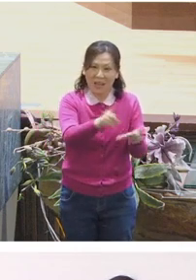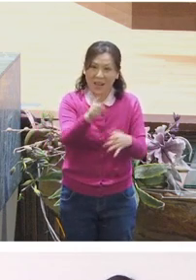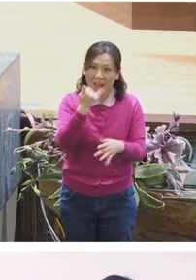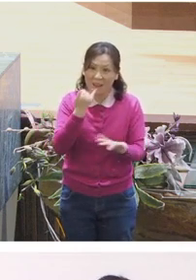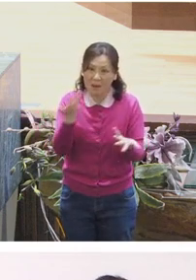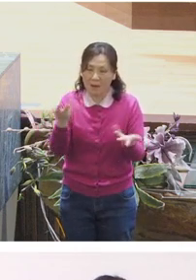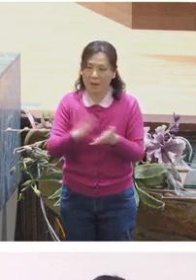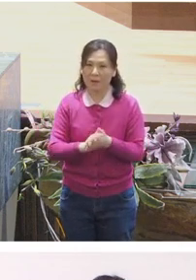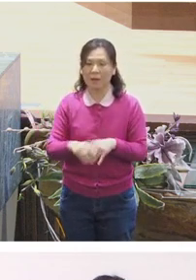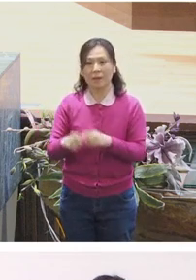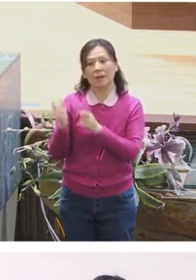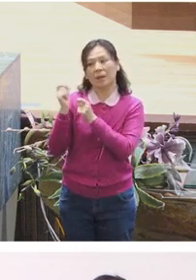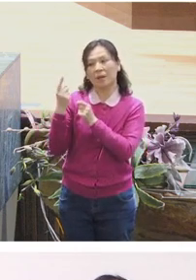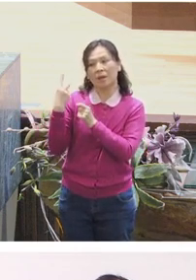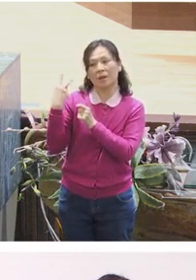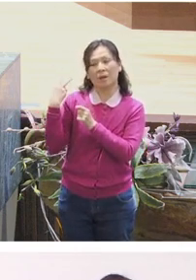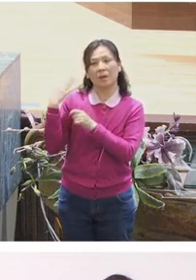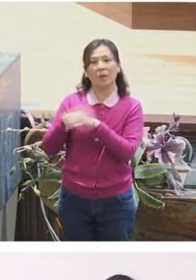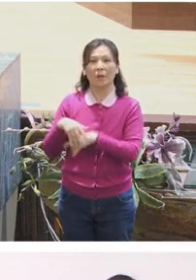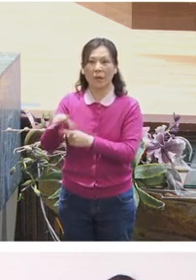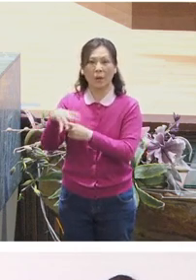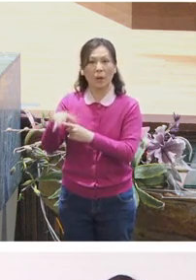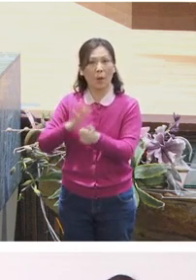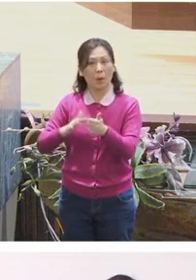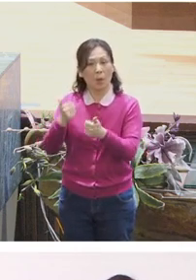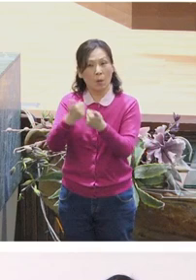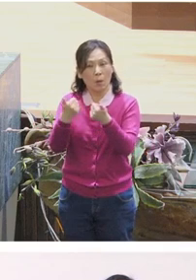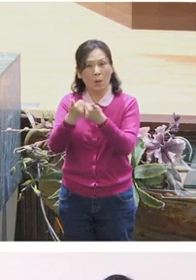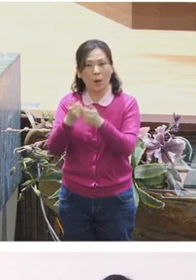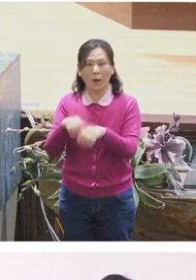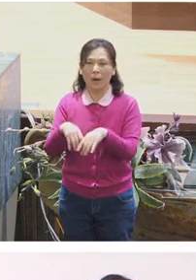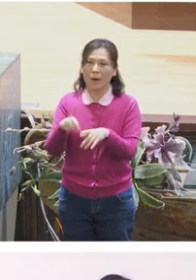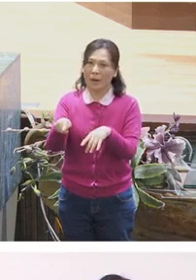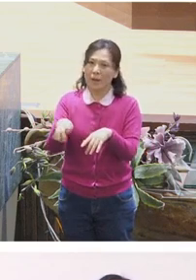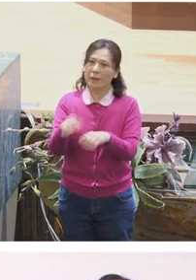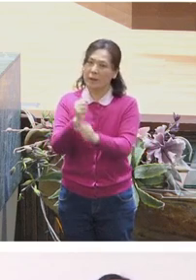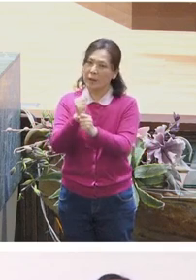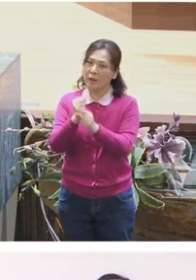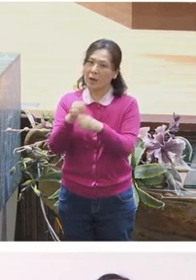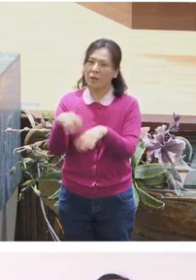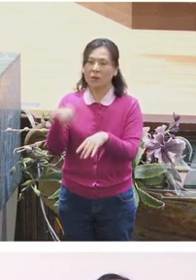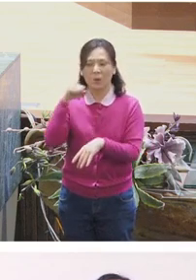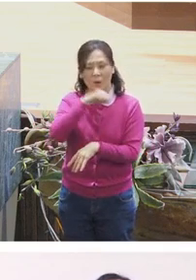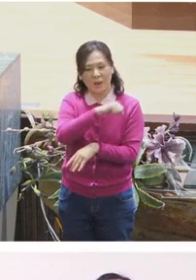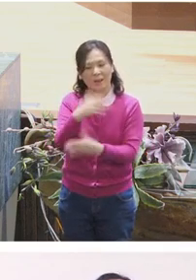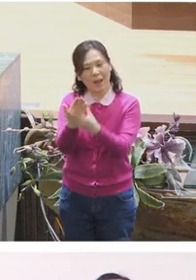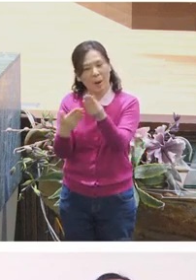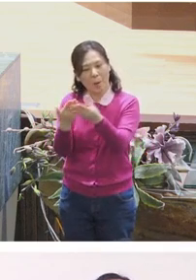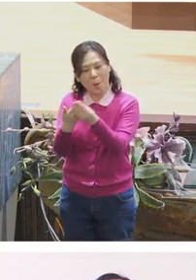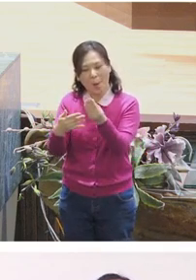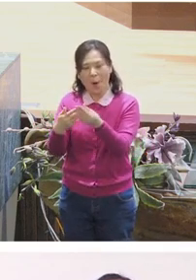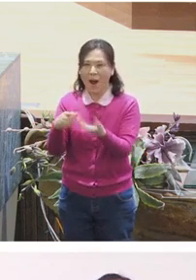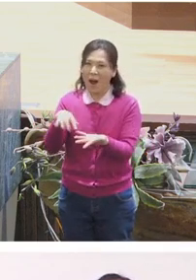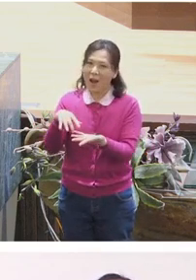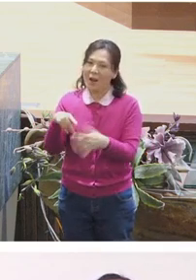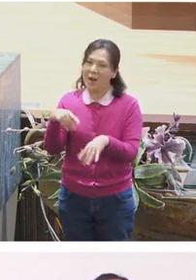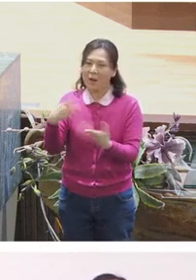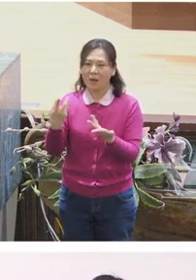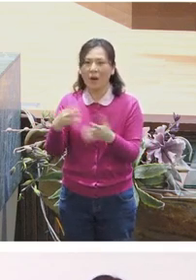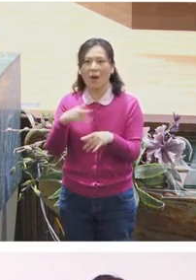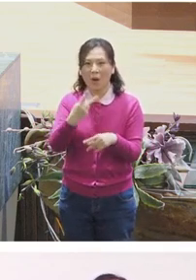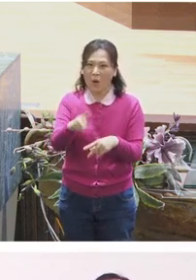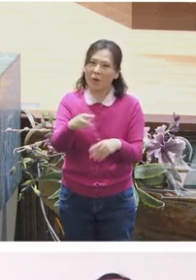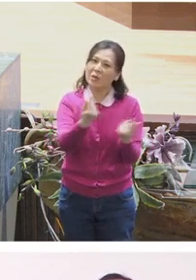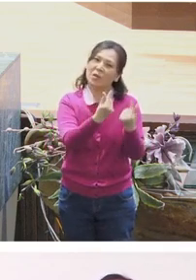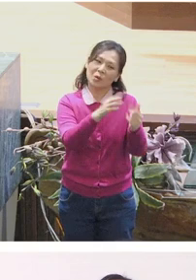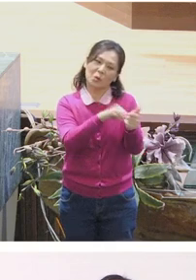那个前几天农委会要制作一个关于茶的台湾茶的风味轮哦，就好像咖啡或酒